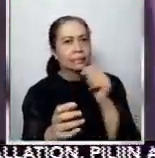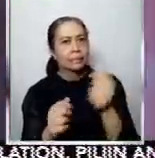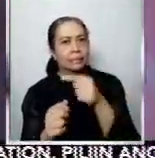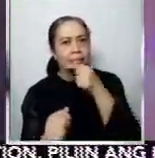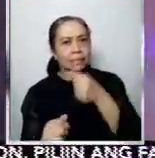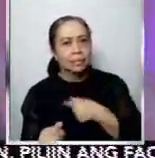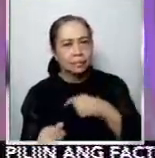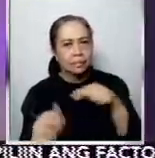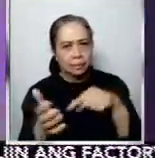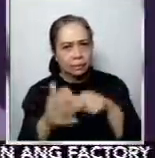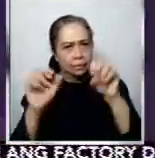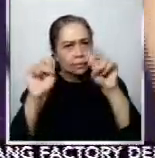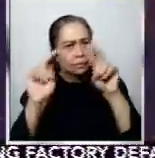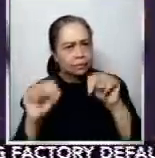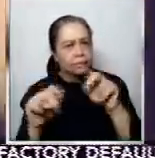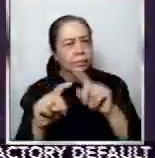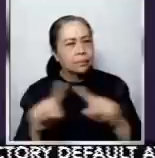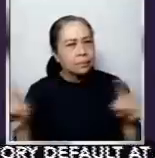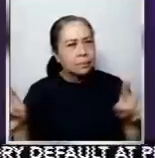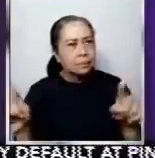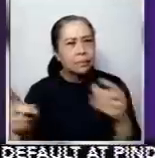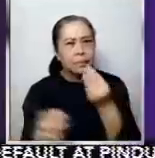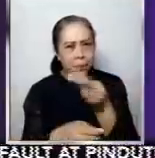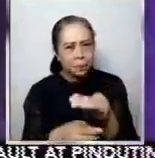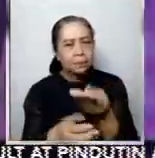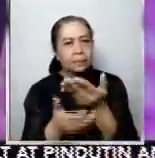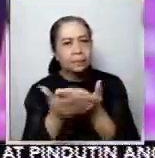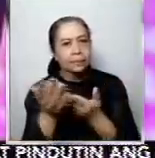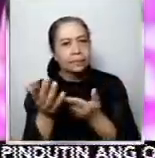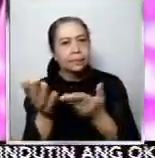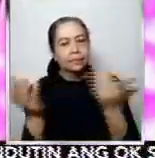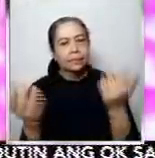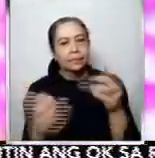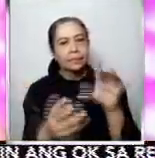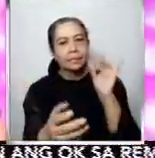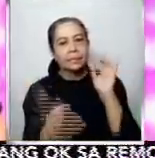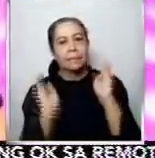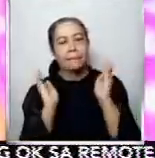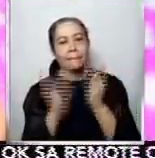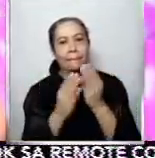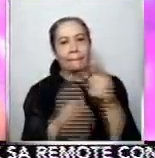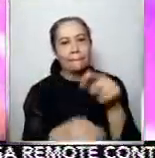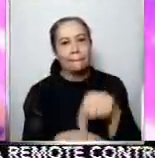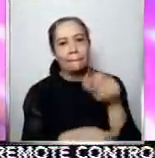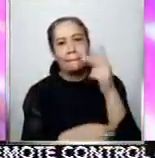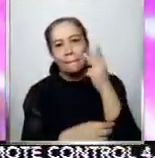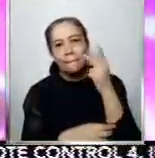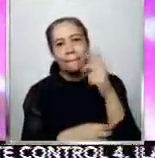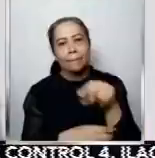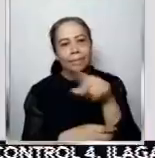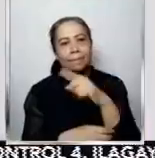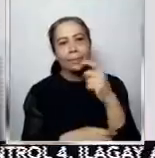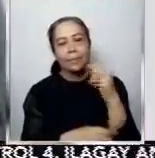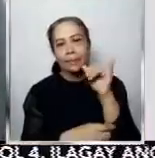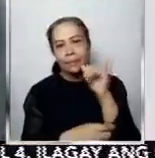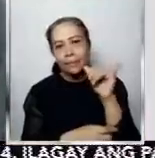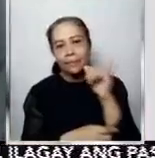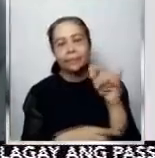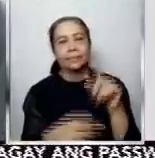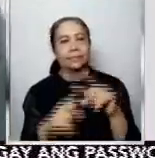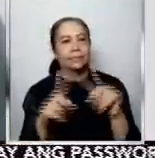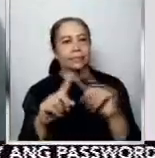pero ilan yung mga seniors ng batch 1, like sila Kat, sila Rainier, sila Yas, di ba? So magpapag-games